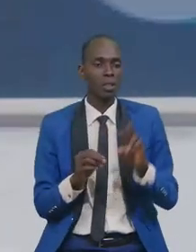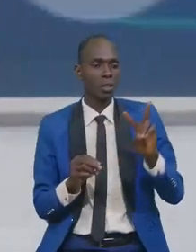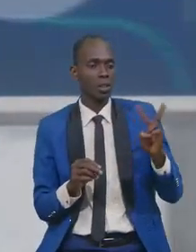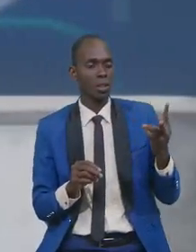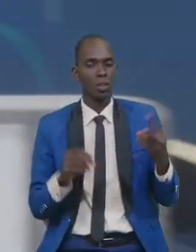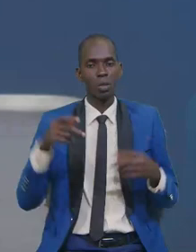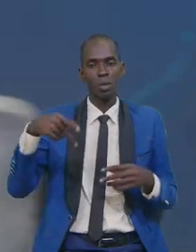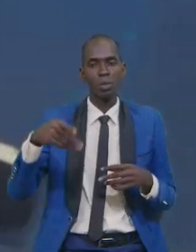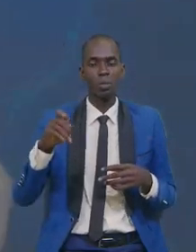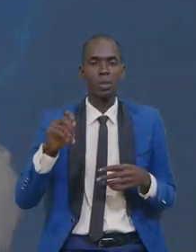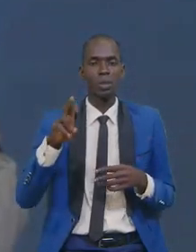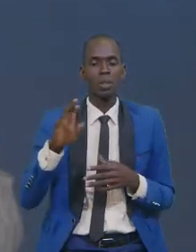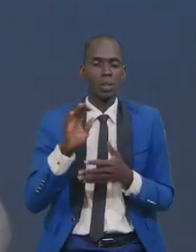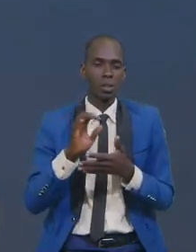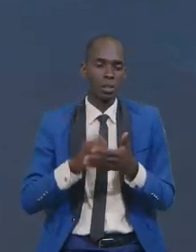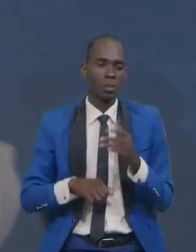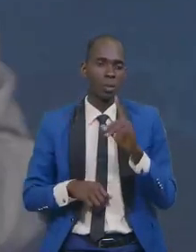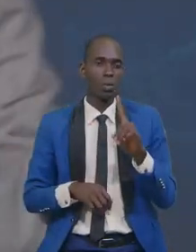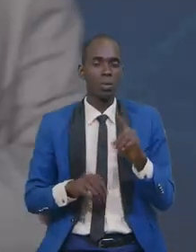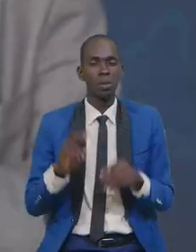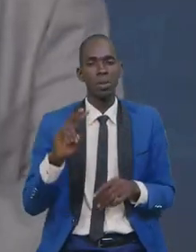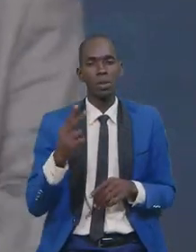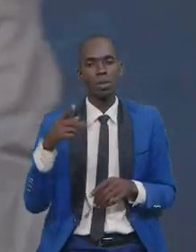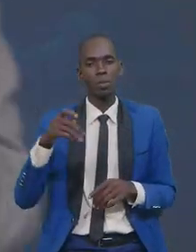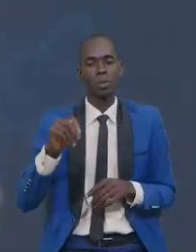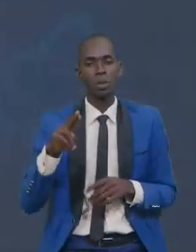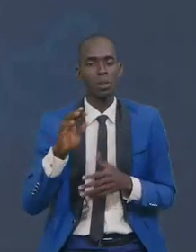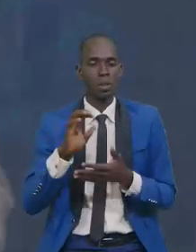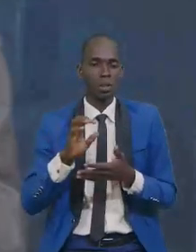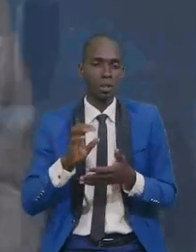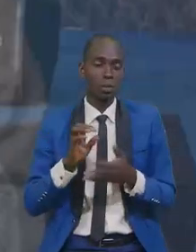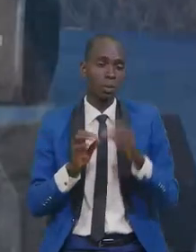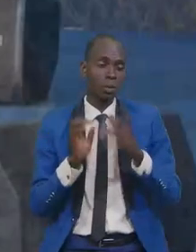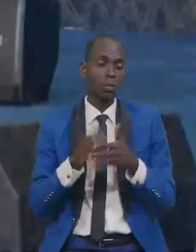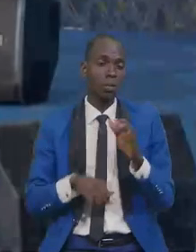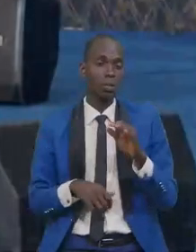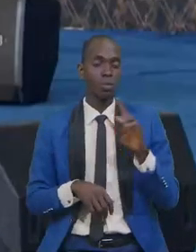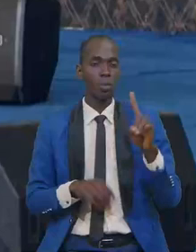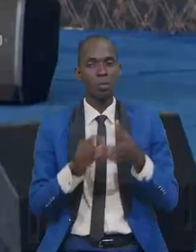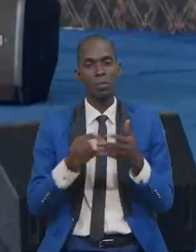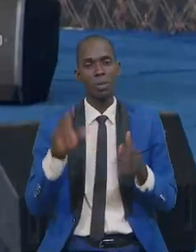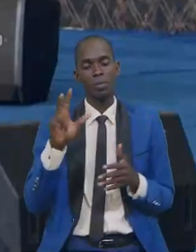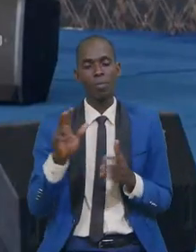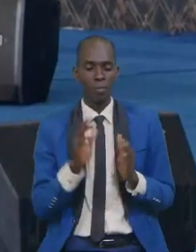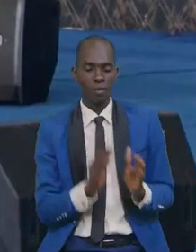En 2 Pierre au chapitre 1, verset 3. En 2 Pierre chapitre 1, verset